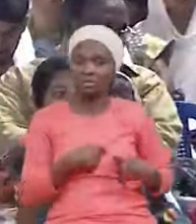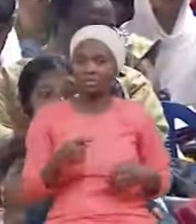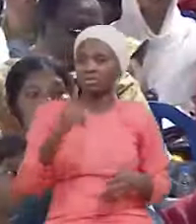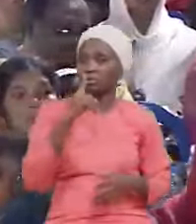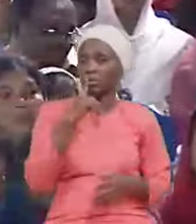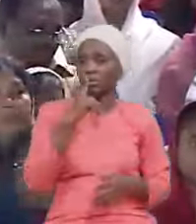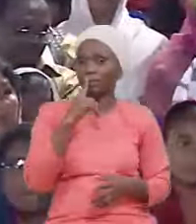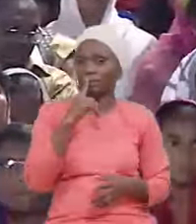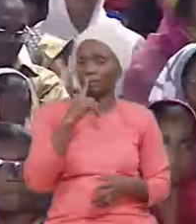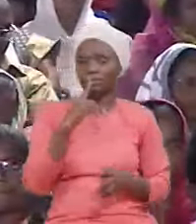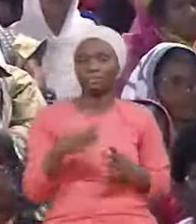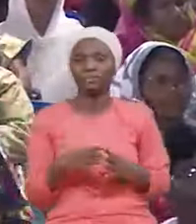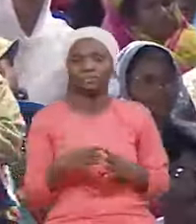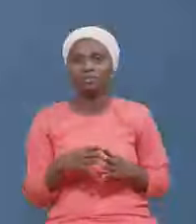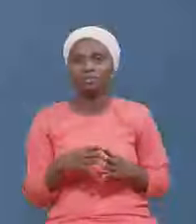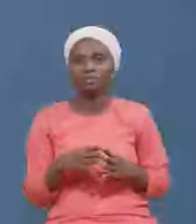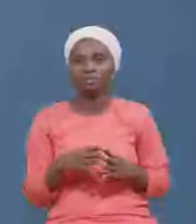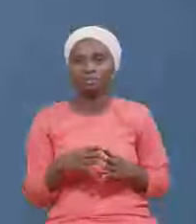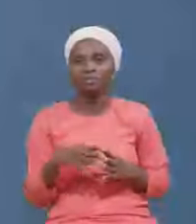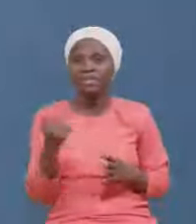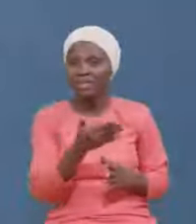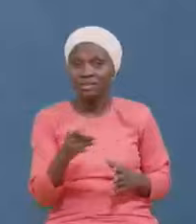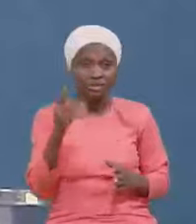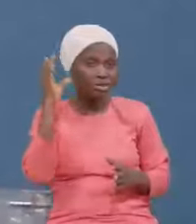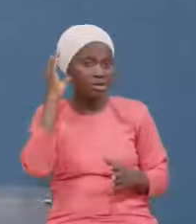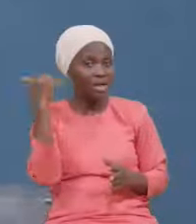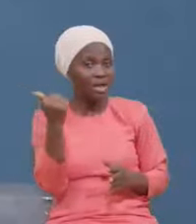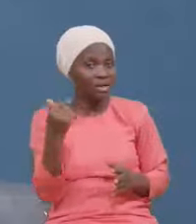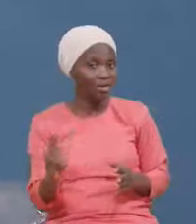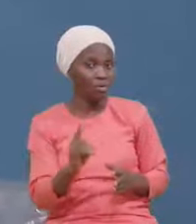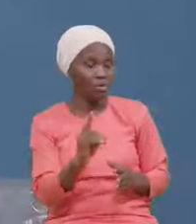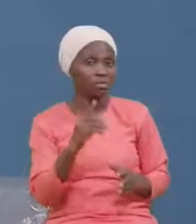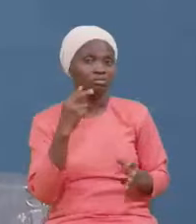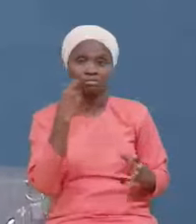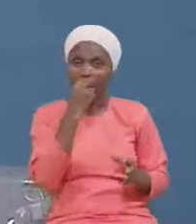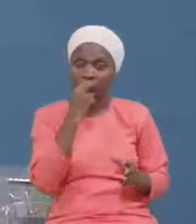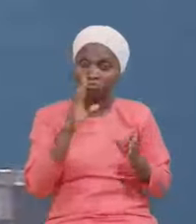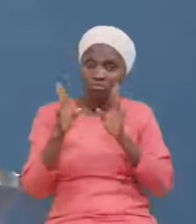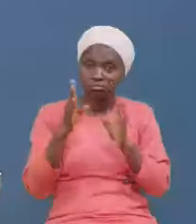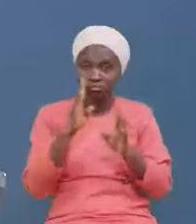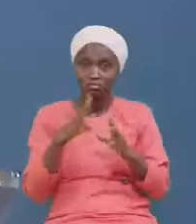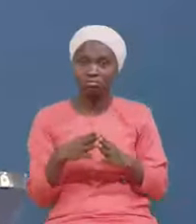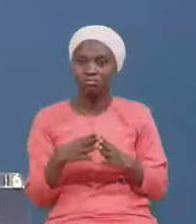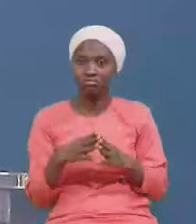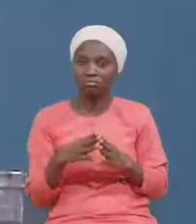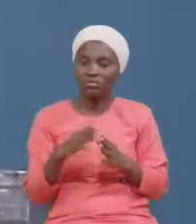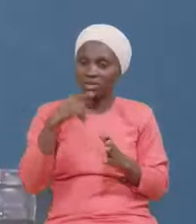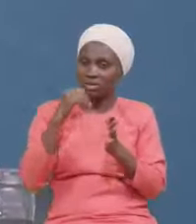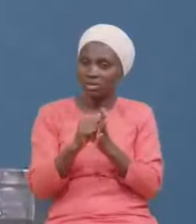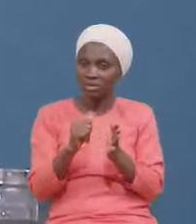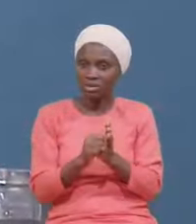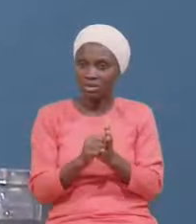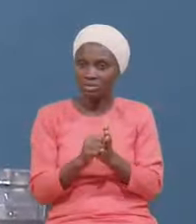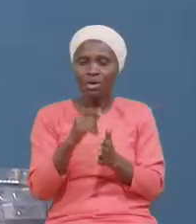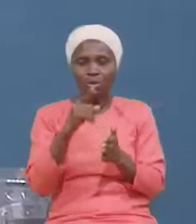mouth. మీ హృదయంతో నోటితో. Anytime you hear anybody talk. ఎవరైనా మాట్లాడడం మీరు వింటున్నప్పుడు హి సేస్ వాట్స్ ఇన్